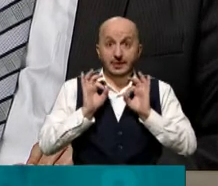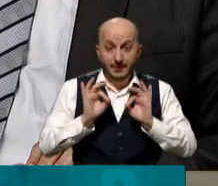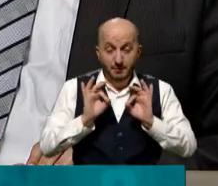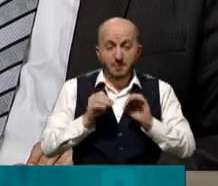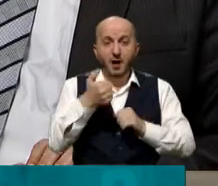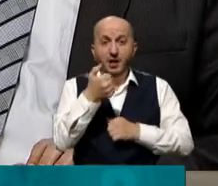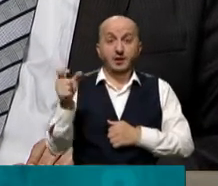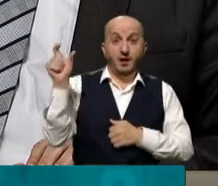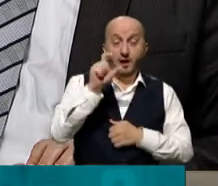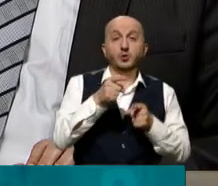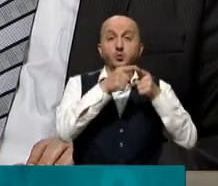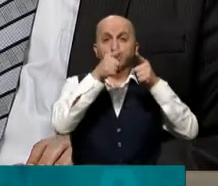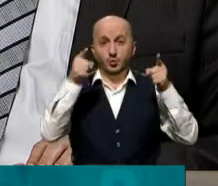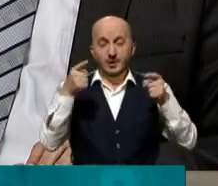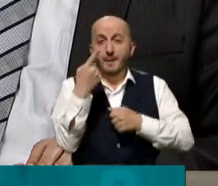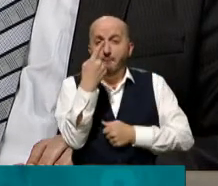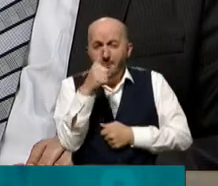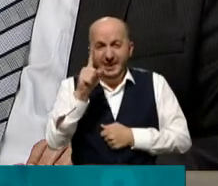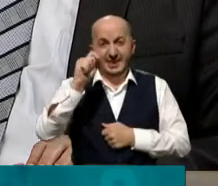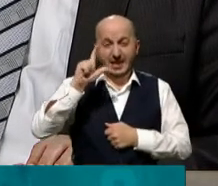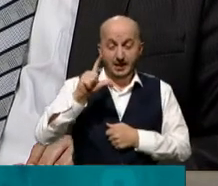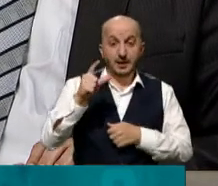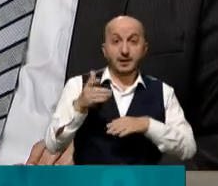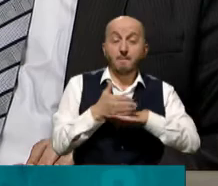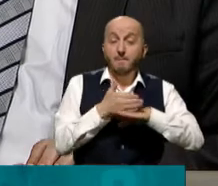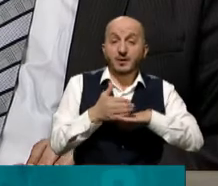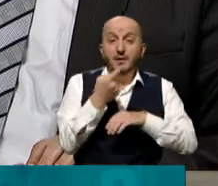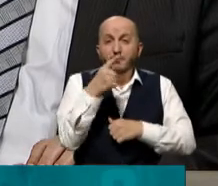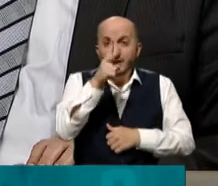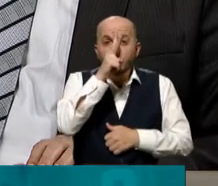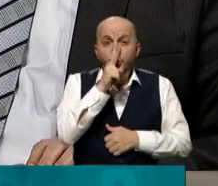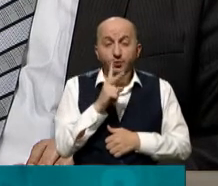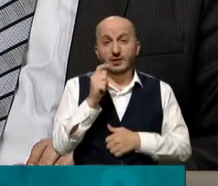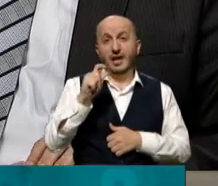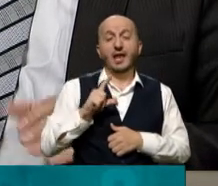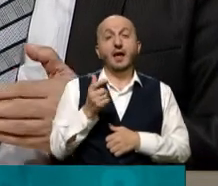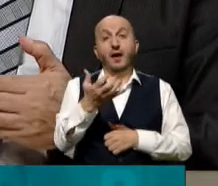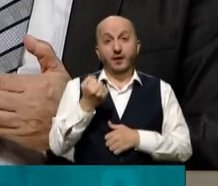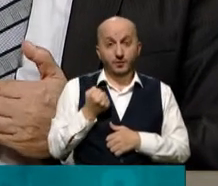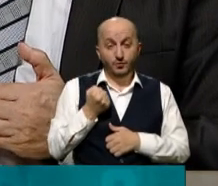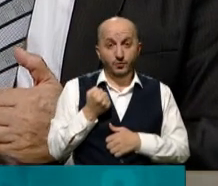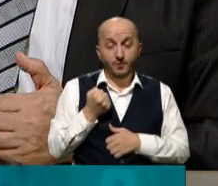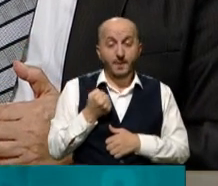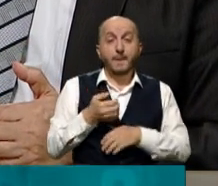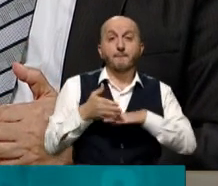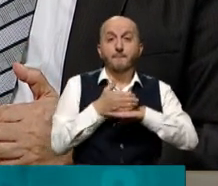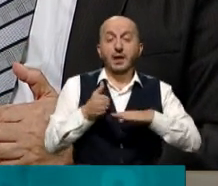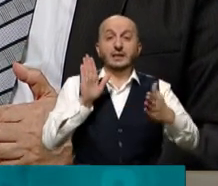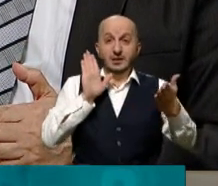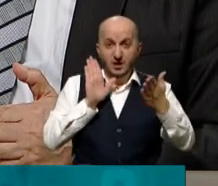ay süreyle 1000 liralık malı 1200 liraya alıyor. Bu faiz değildir. Bu mal